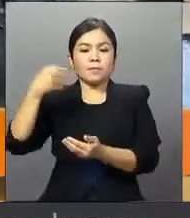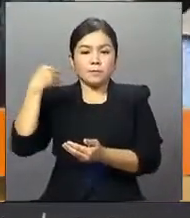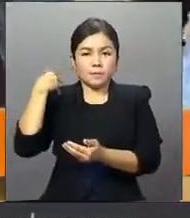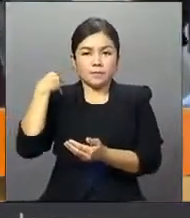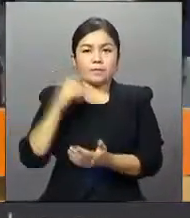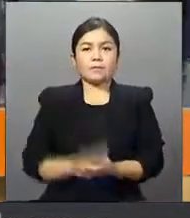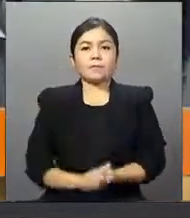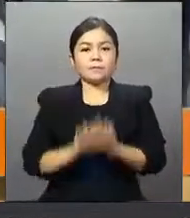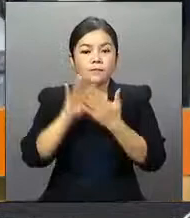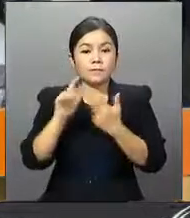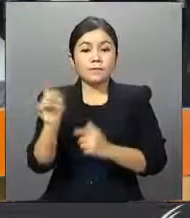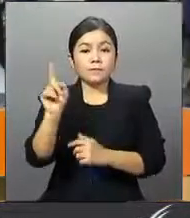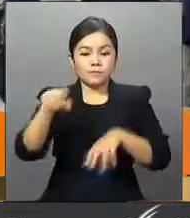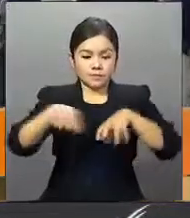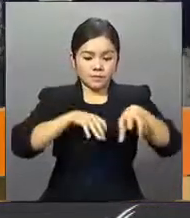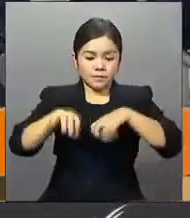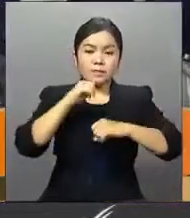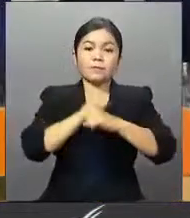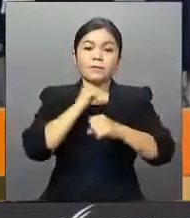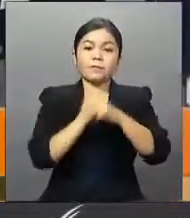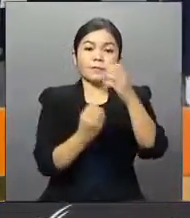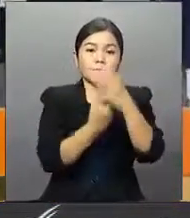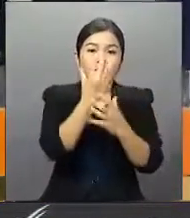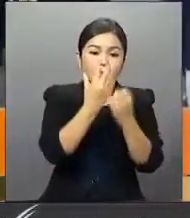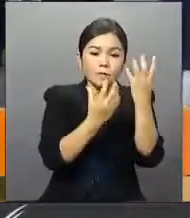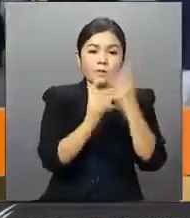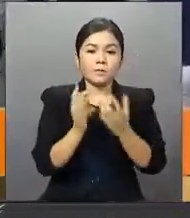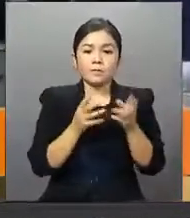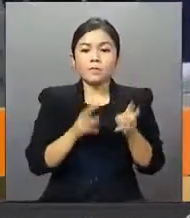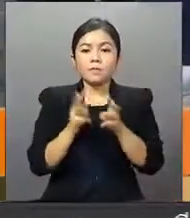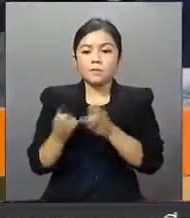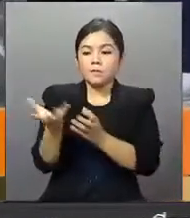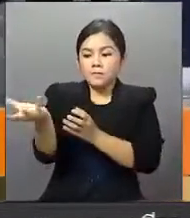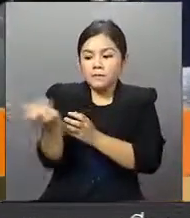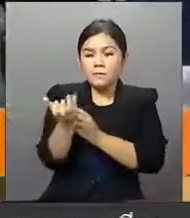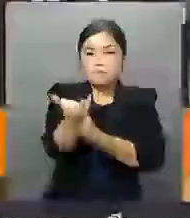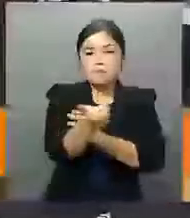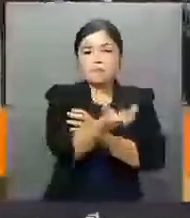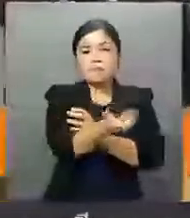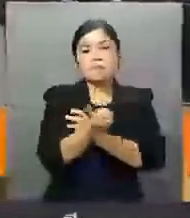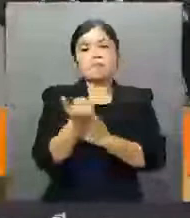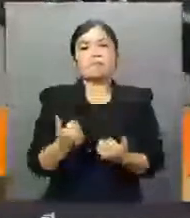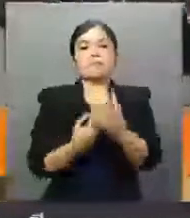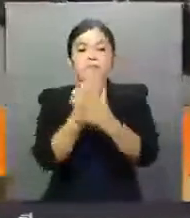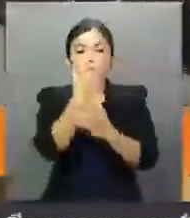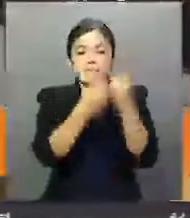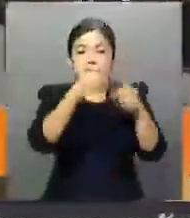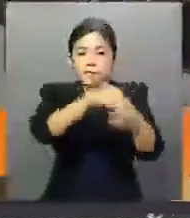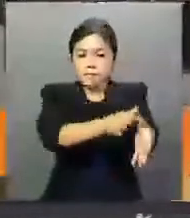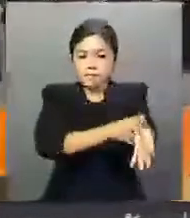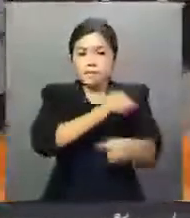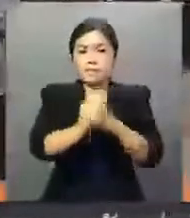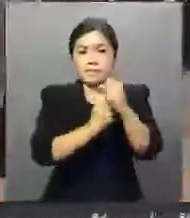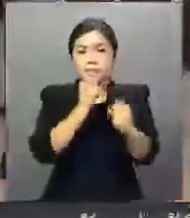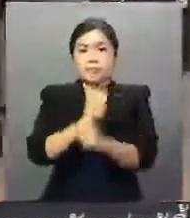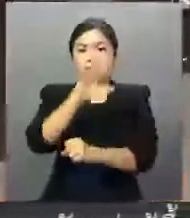นอกจากนี้ผู้จัดงานบอนไซยังได้ทำเรื่องขอยืมต้นบอนไซจากสำนักพระราชวังอิมพีเรียลนะครับซึ่งมีอายุมากกว่า500ปีม